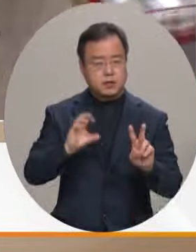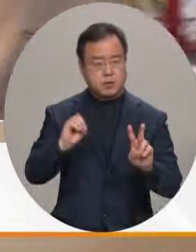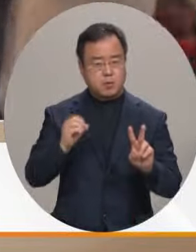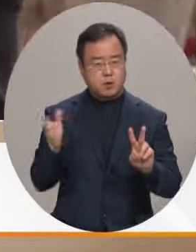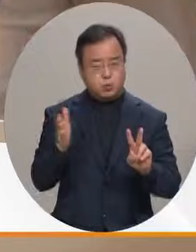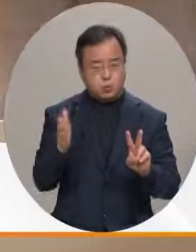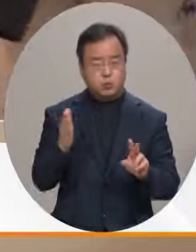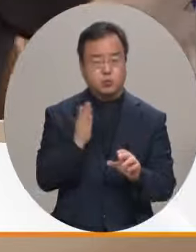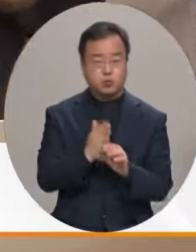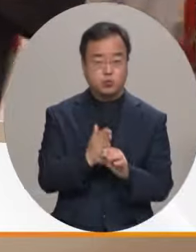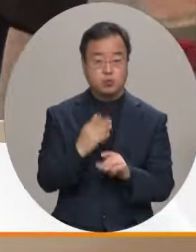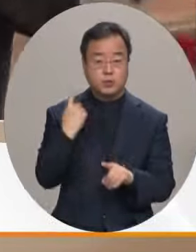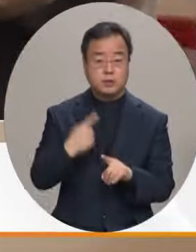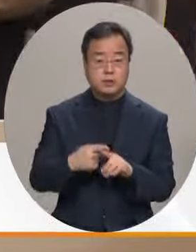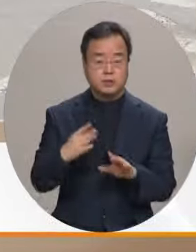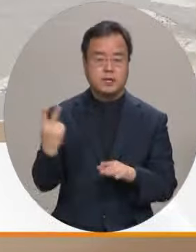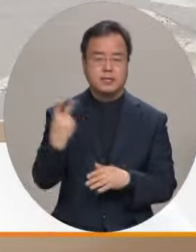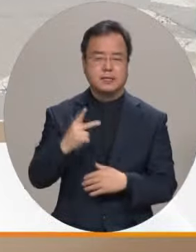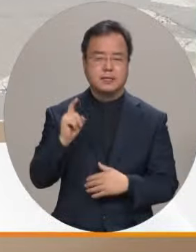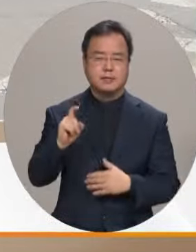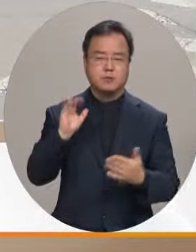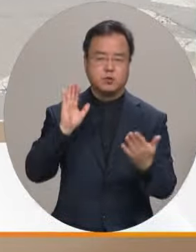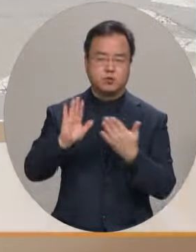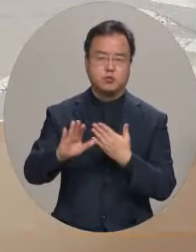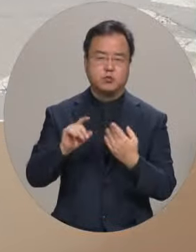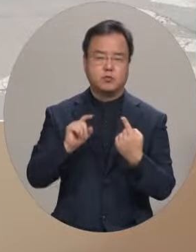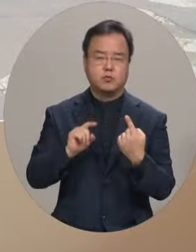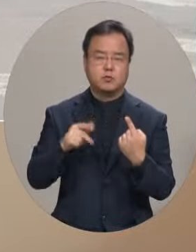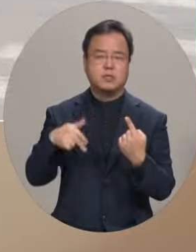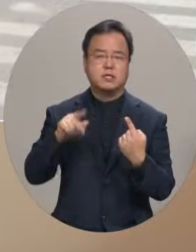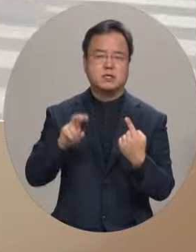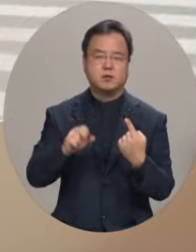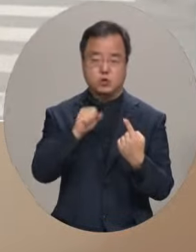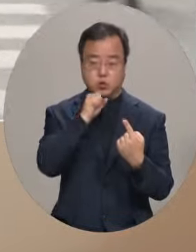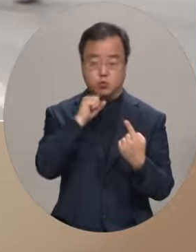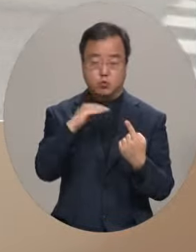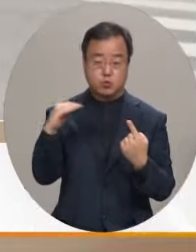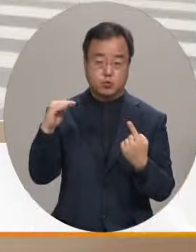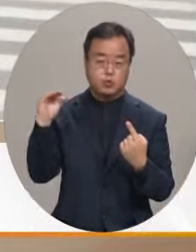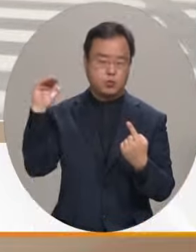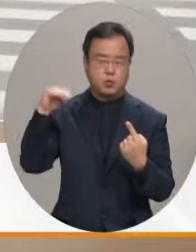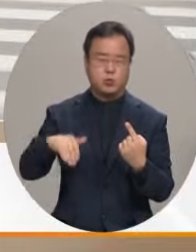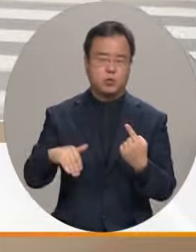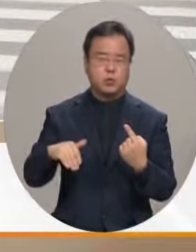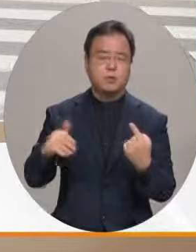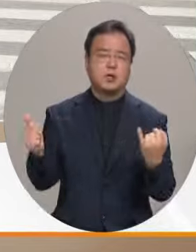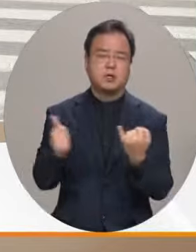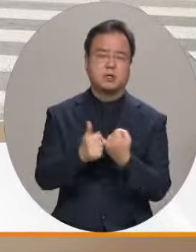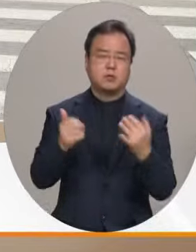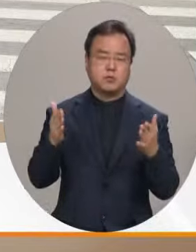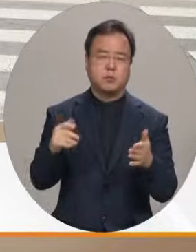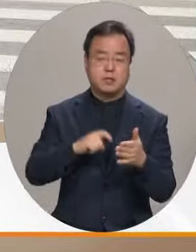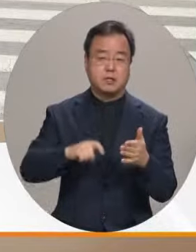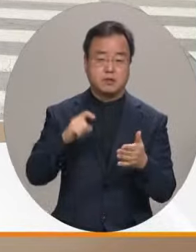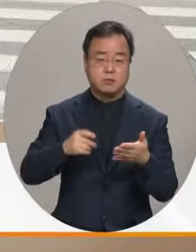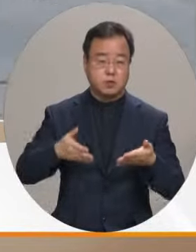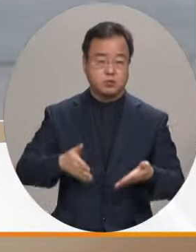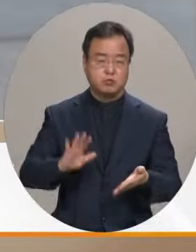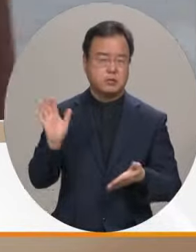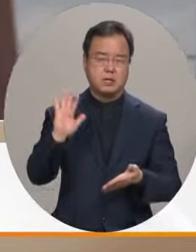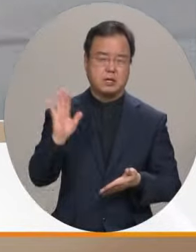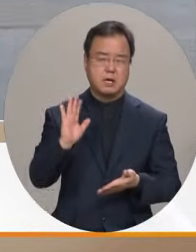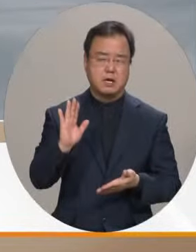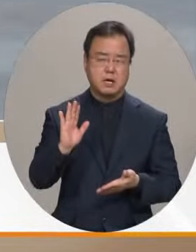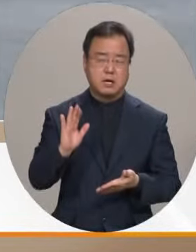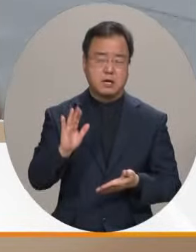유지하고 있었지만 2010년 이후로 1점 대로 떨어지면서 결혼 관계에서도 비출산 선택이 증가하고